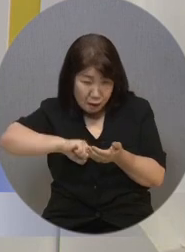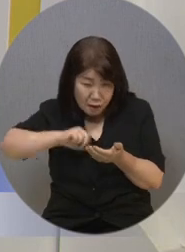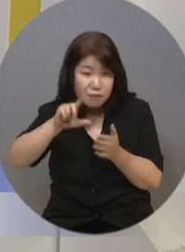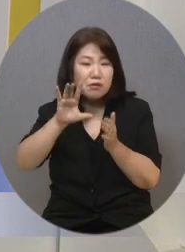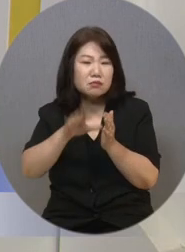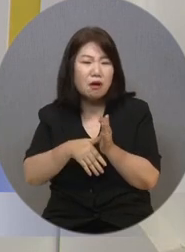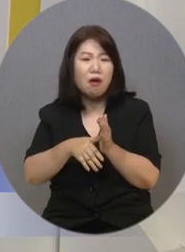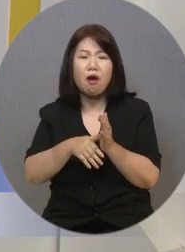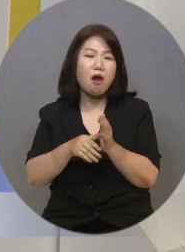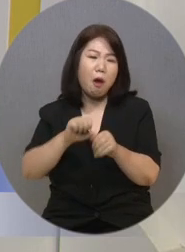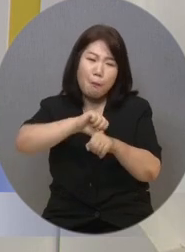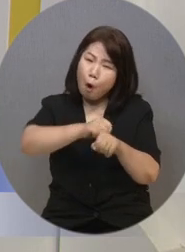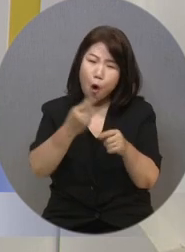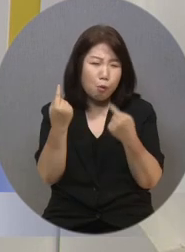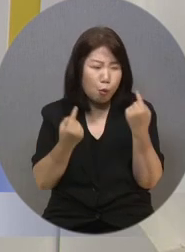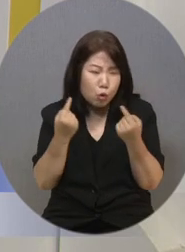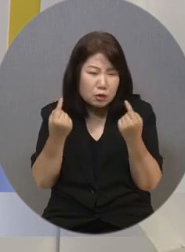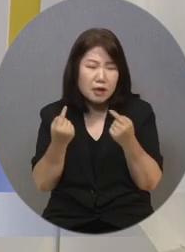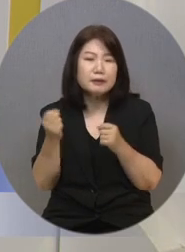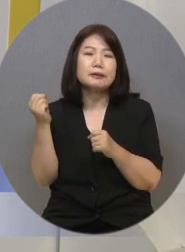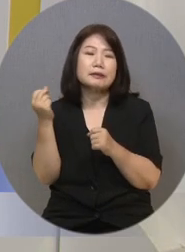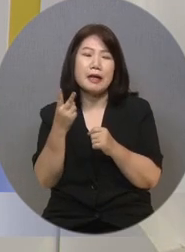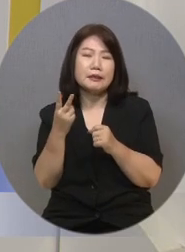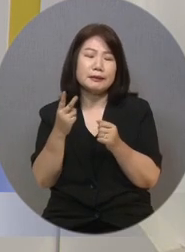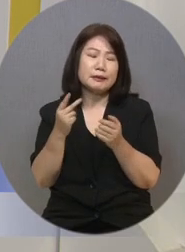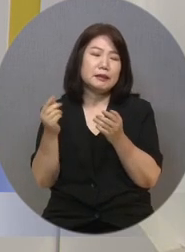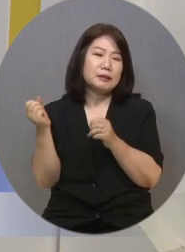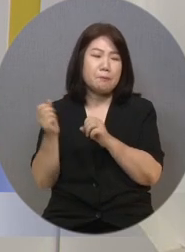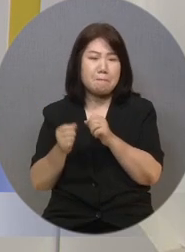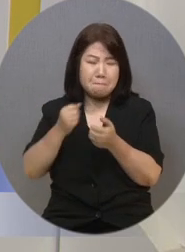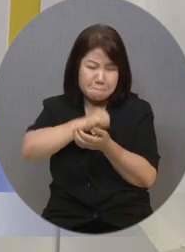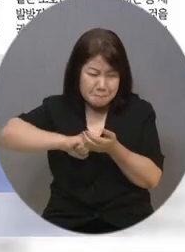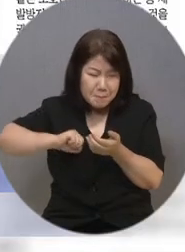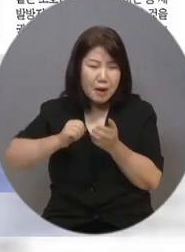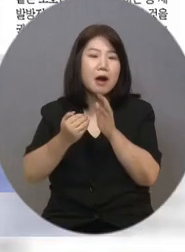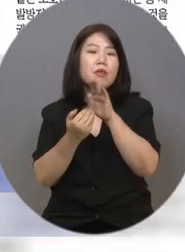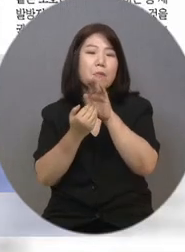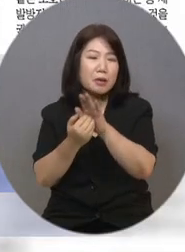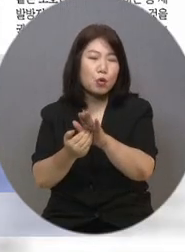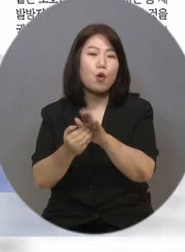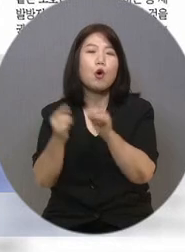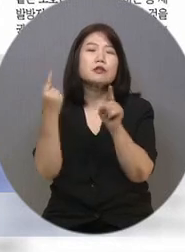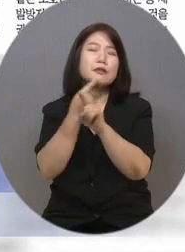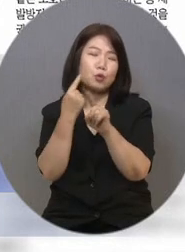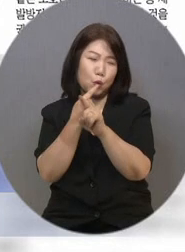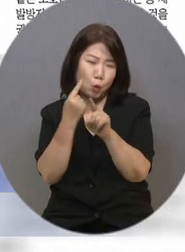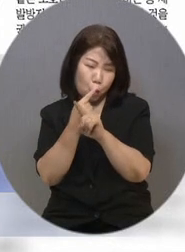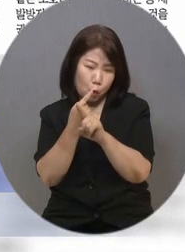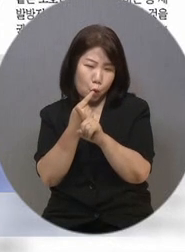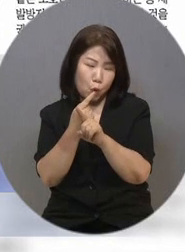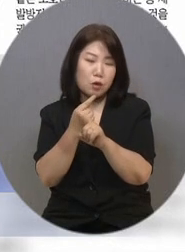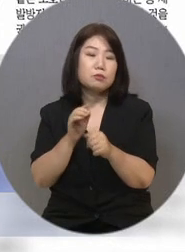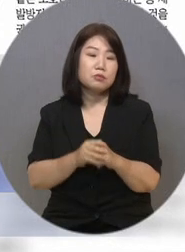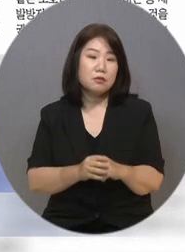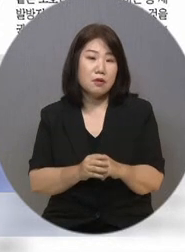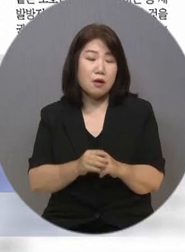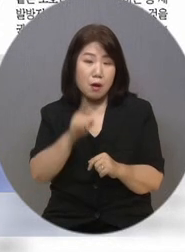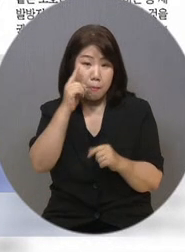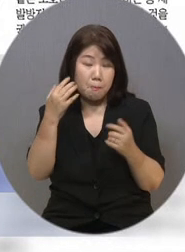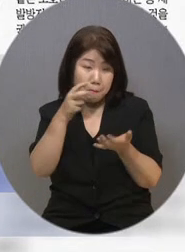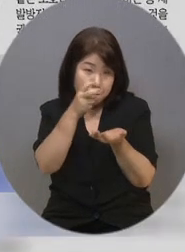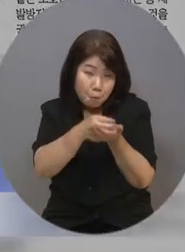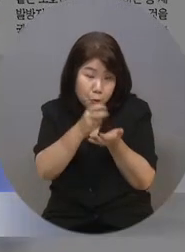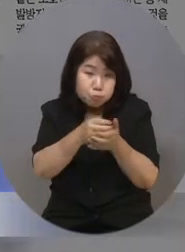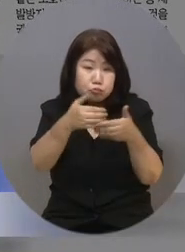통한 재발 방지 노력을 다해야 한다고 권고했다는 기사가 실려 있습니다 지난 10일 인권위가 법무부에